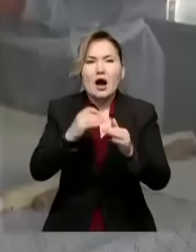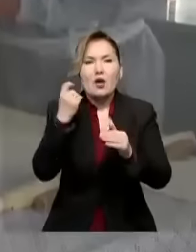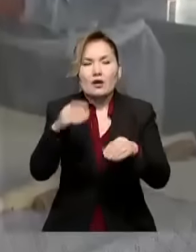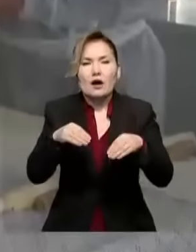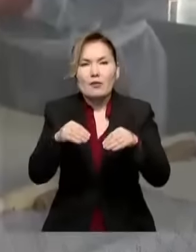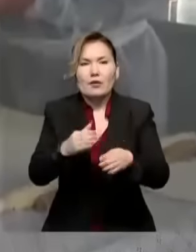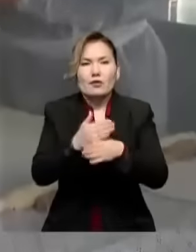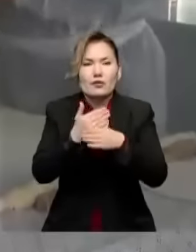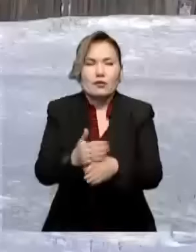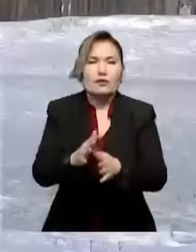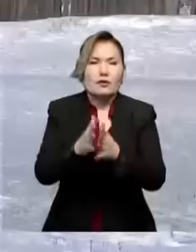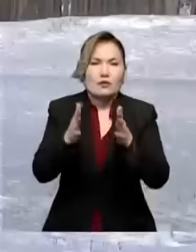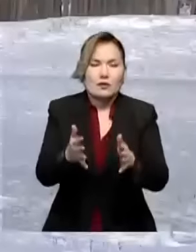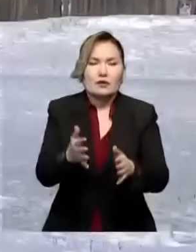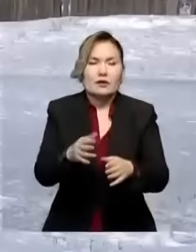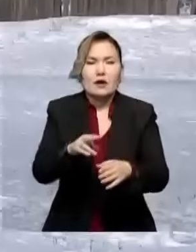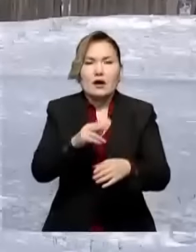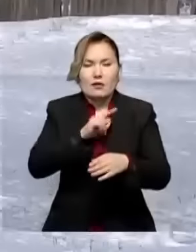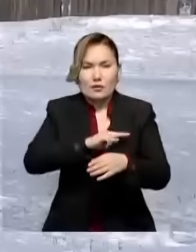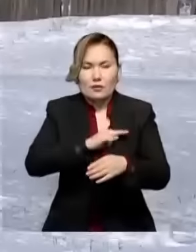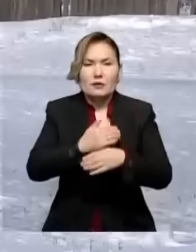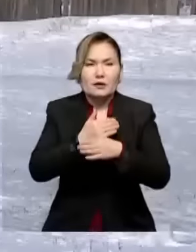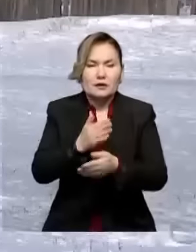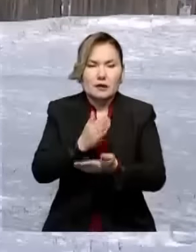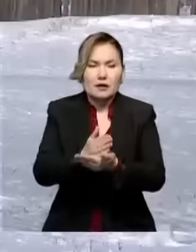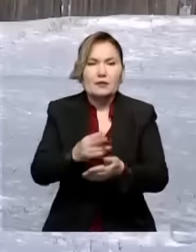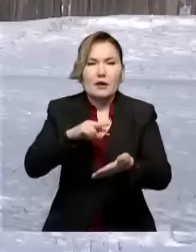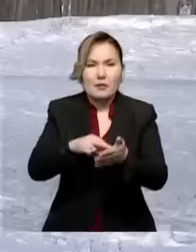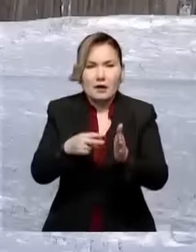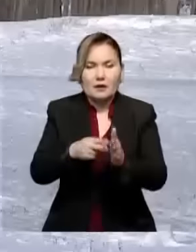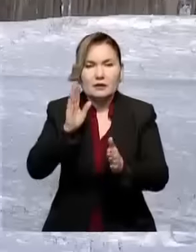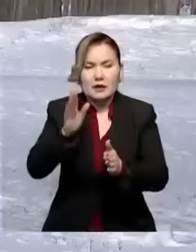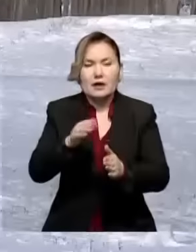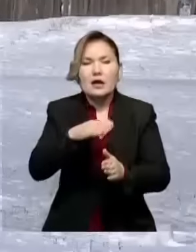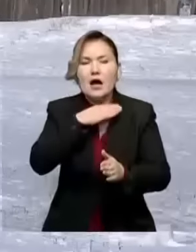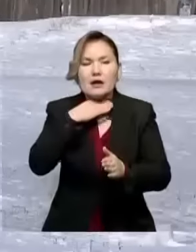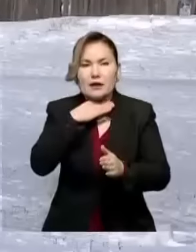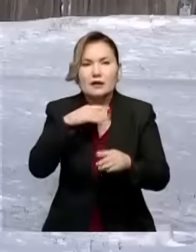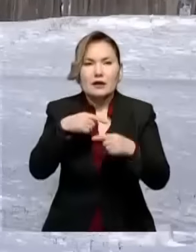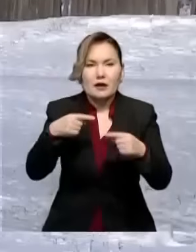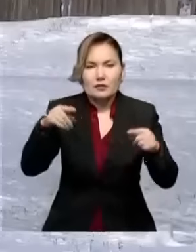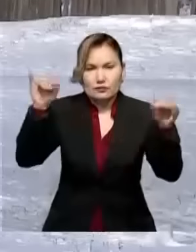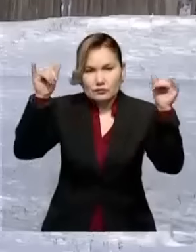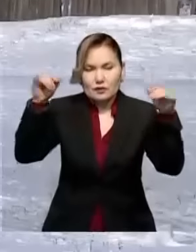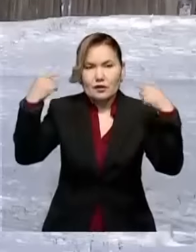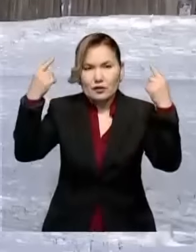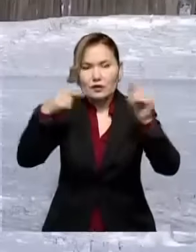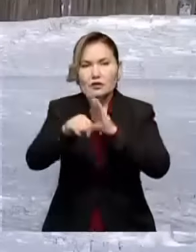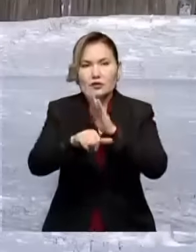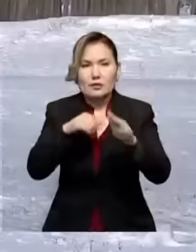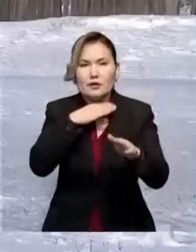шаруашылығына баса мән беру көзделген. Алдағы қойып отырған мақсатымыз мынау ет өнімдерін